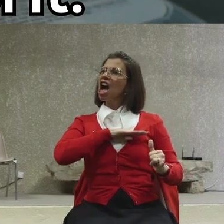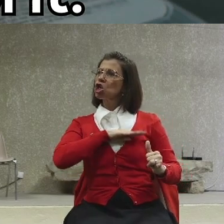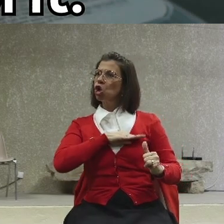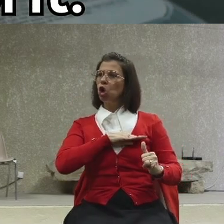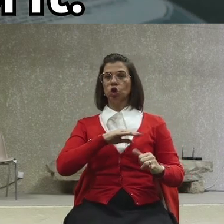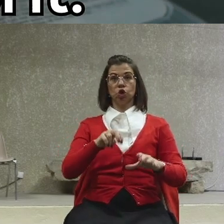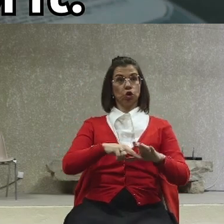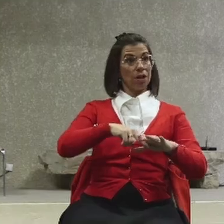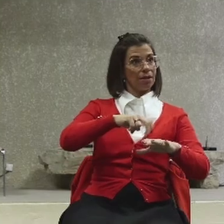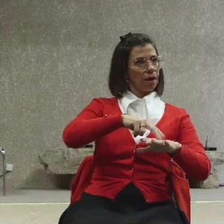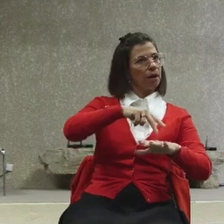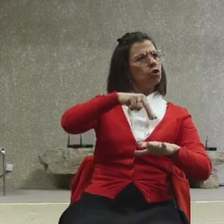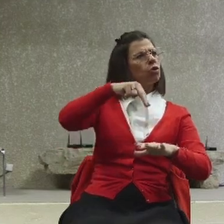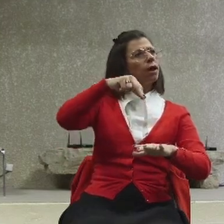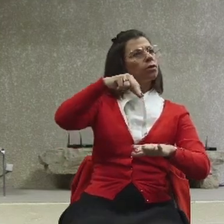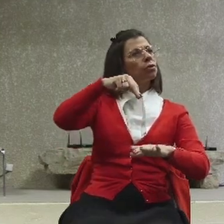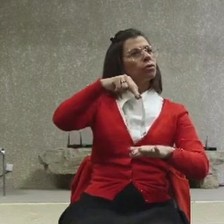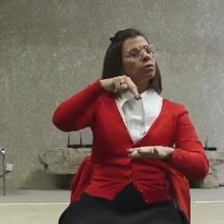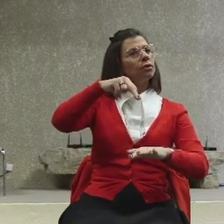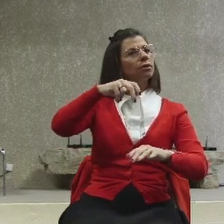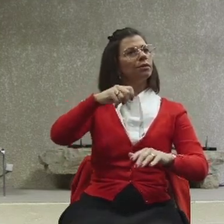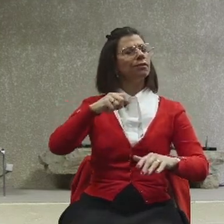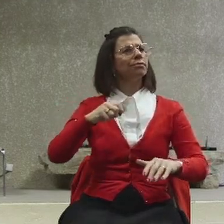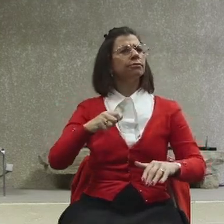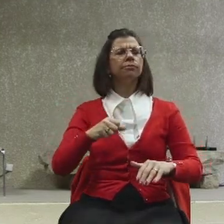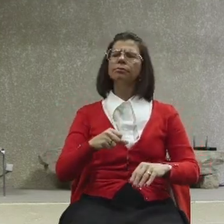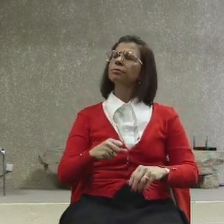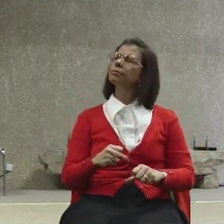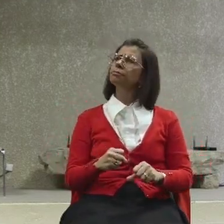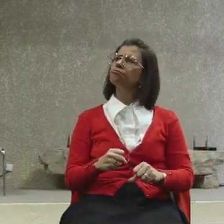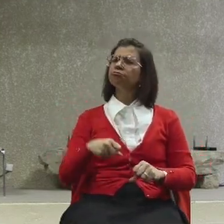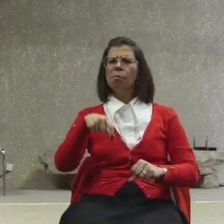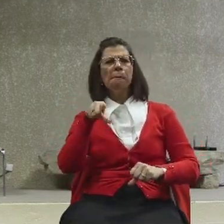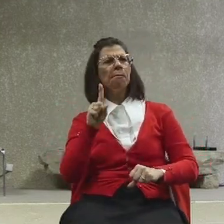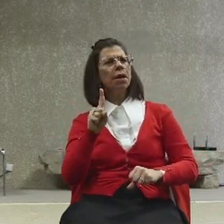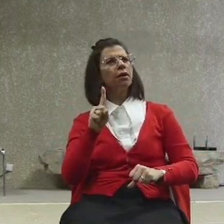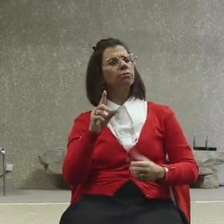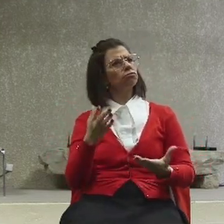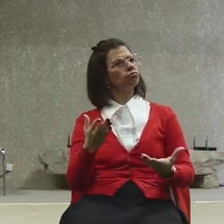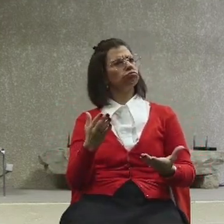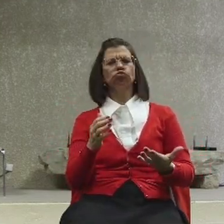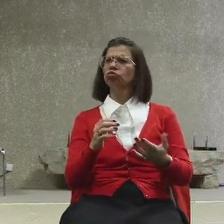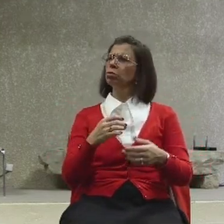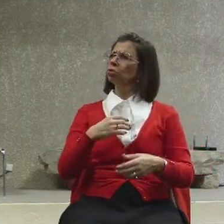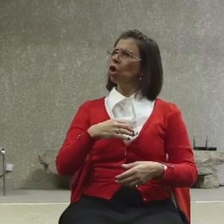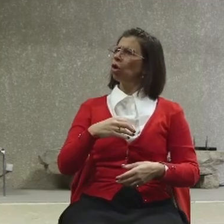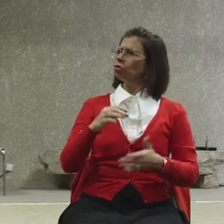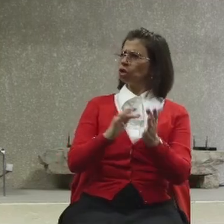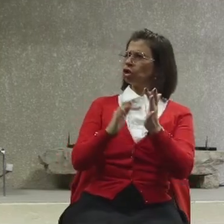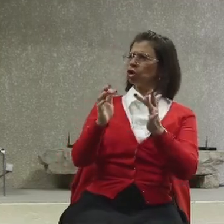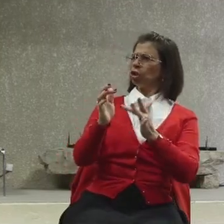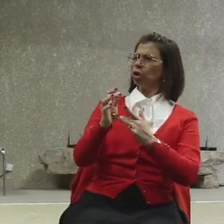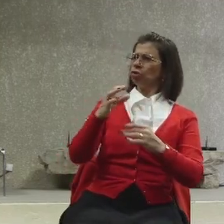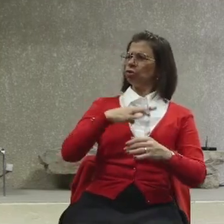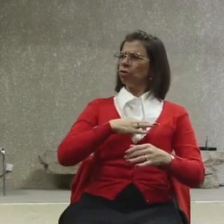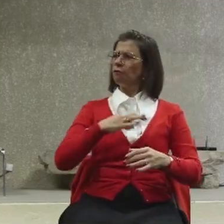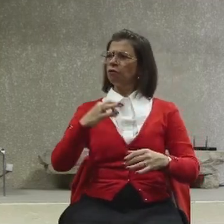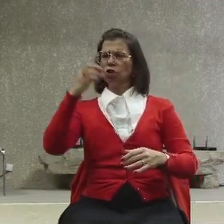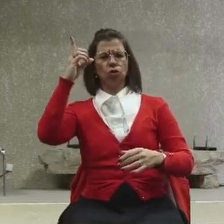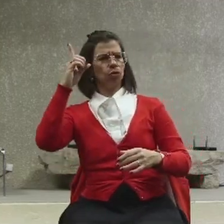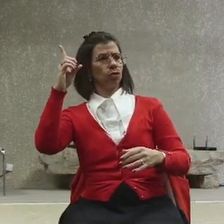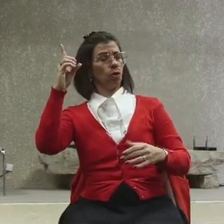Il y a des gens qui me disent, on m'attaque, l'ennemi m'attaque, les démons m'attaquent, etc. Vous ne pensez pas que ceux qui servent le Seigneur ne